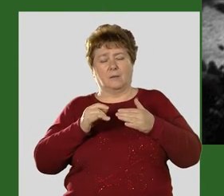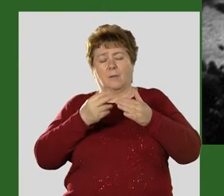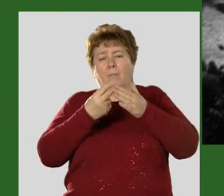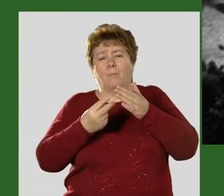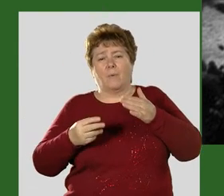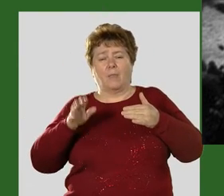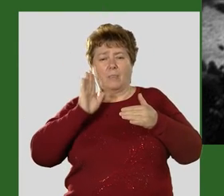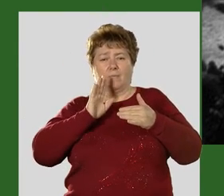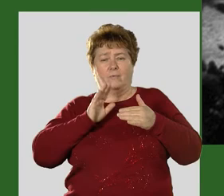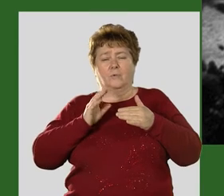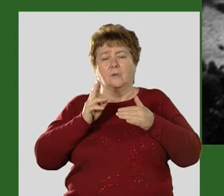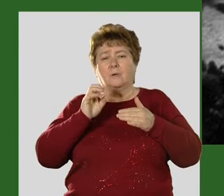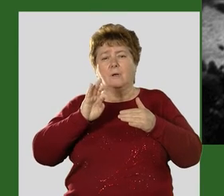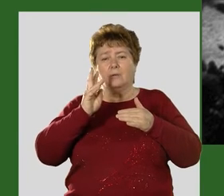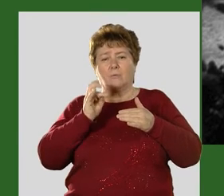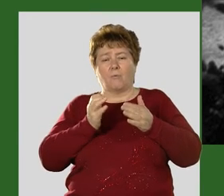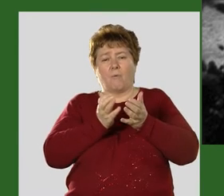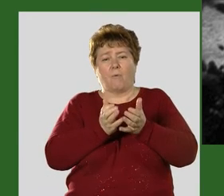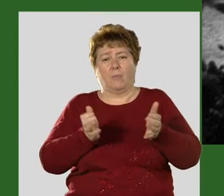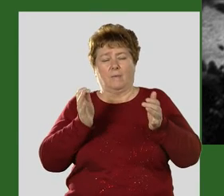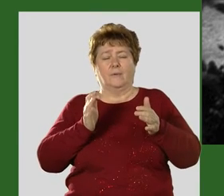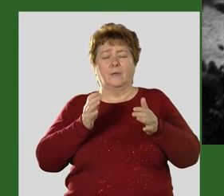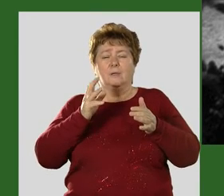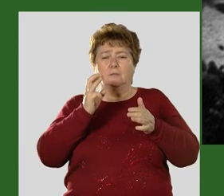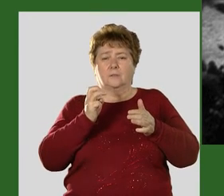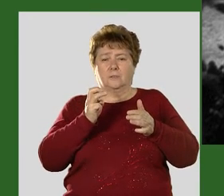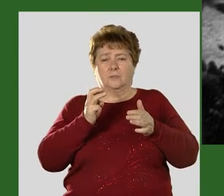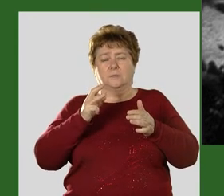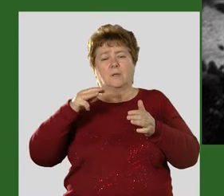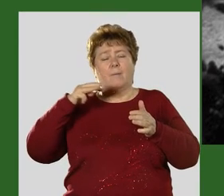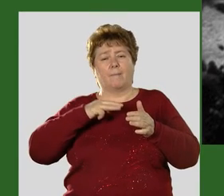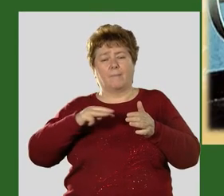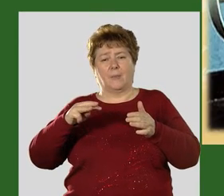подводных каньонов на глубине около 300 метров.